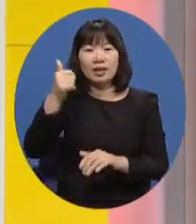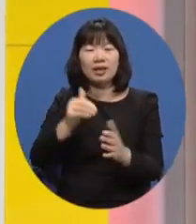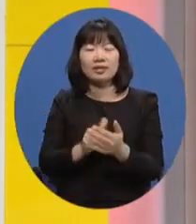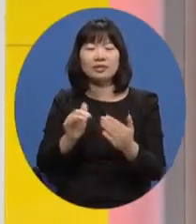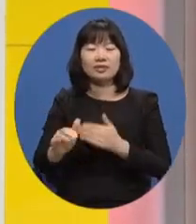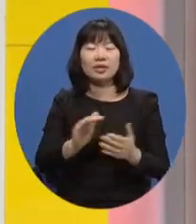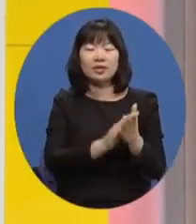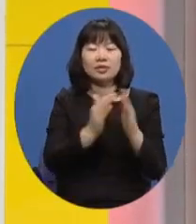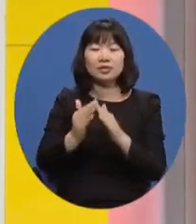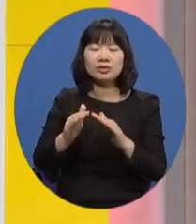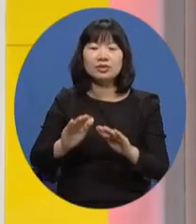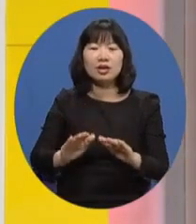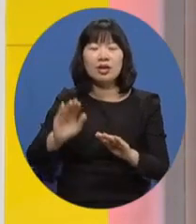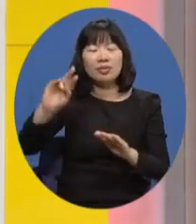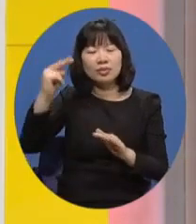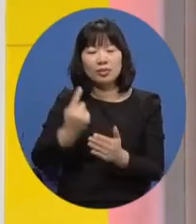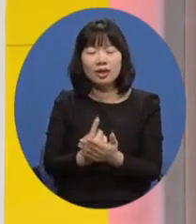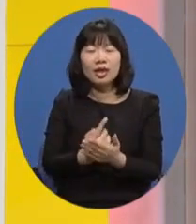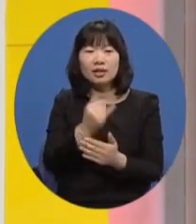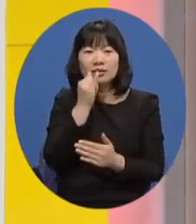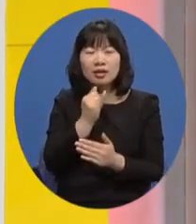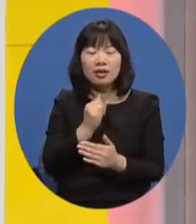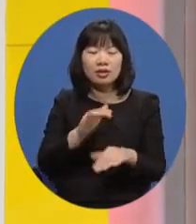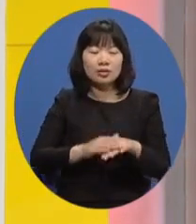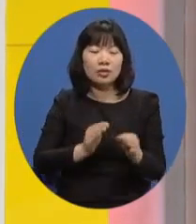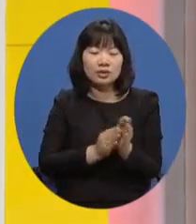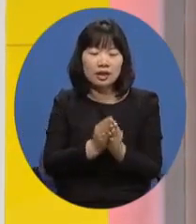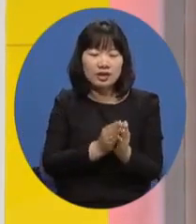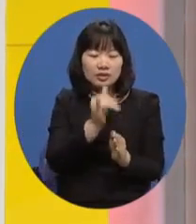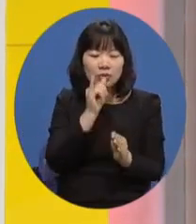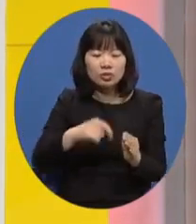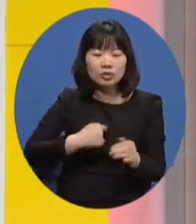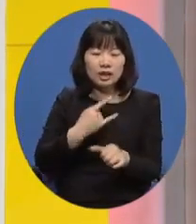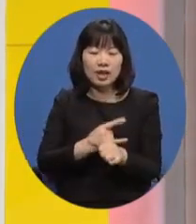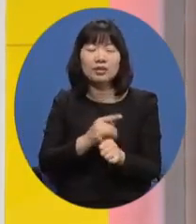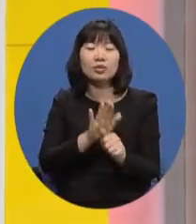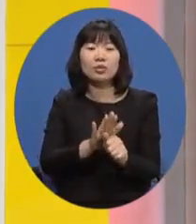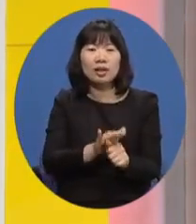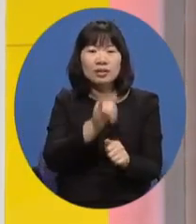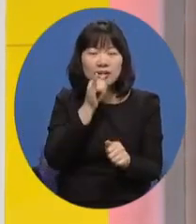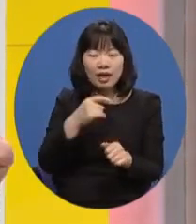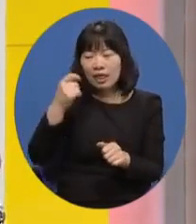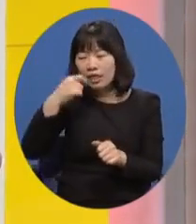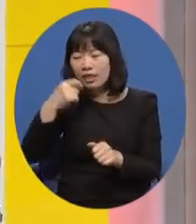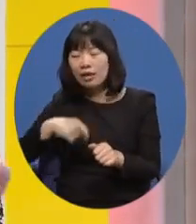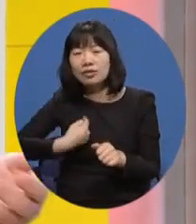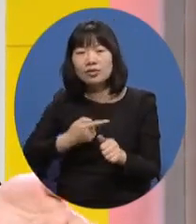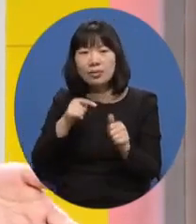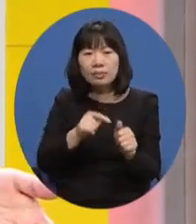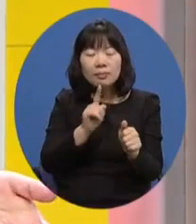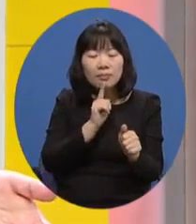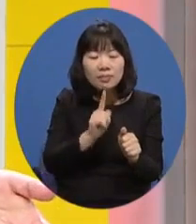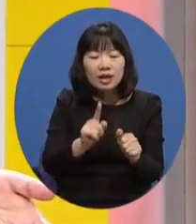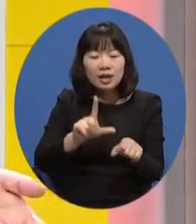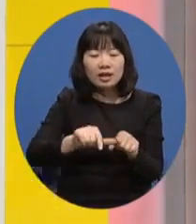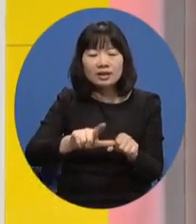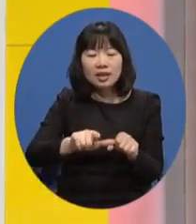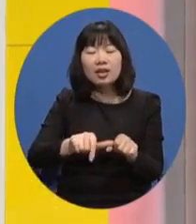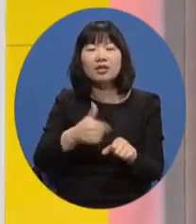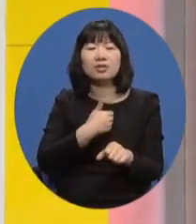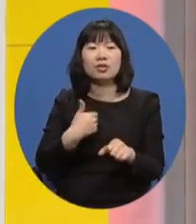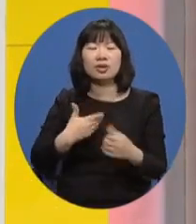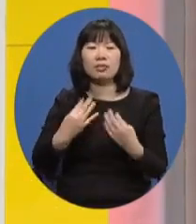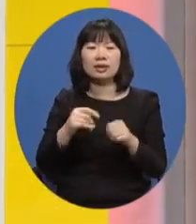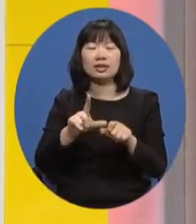나서 유치원에서 돌아오면 그다음에 손 닦는 거 스스로 하게끔 하고 양치하는 거 스스로 시키면 그 시간은